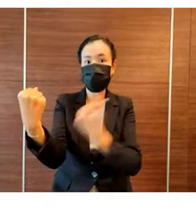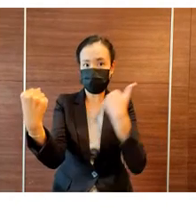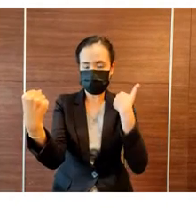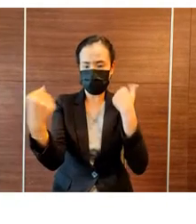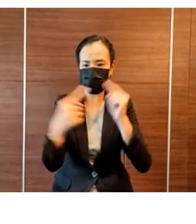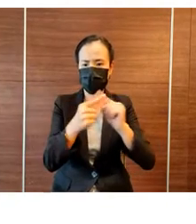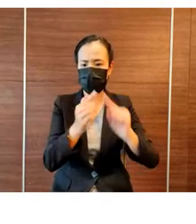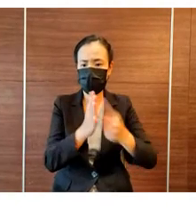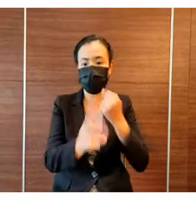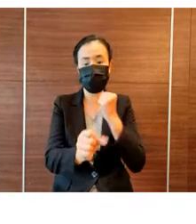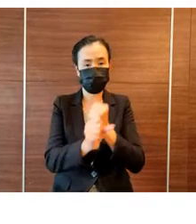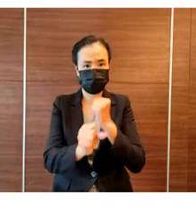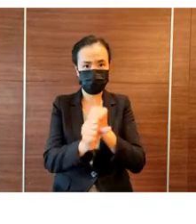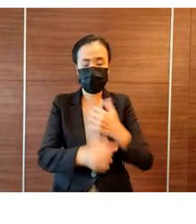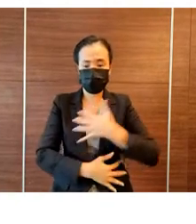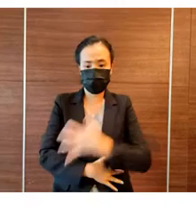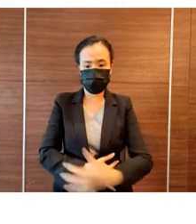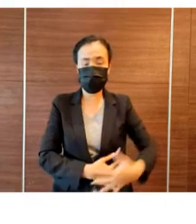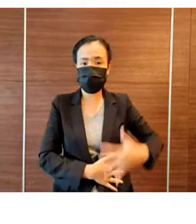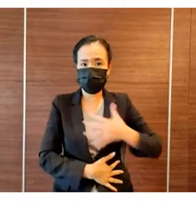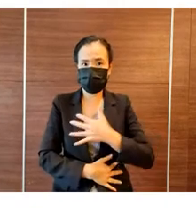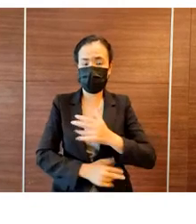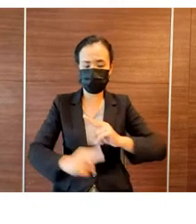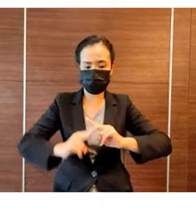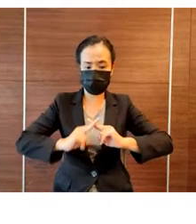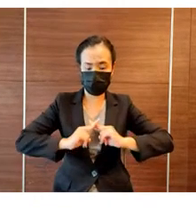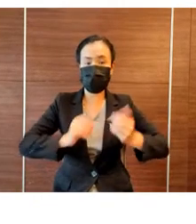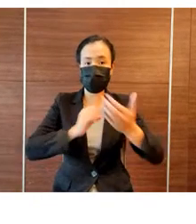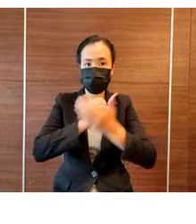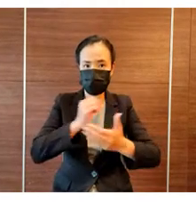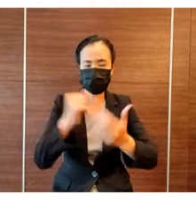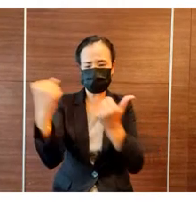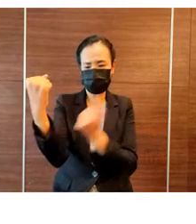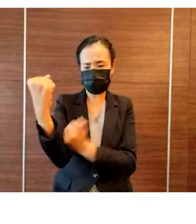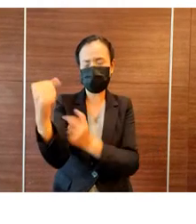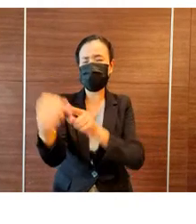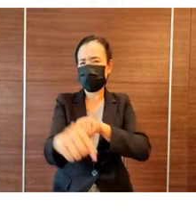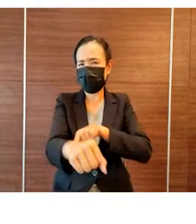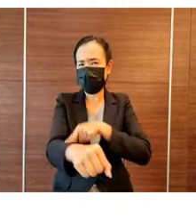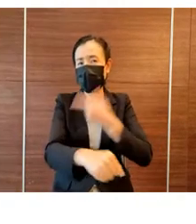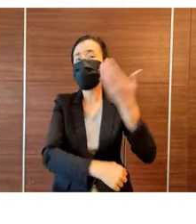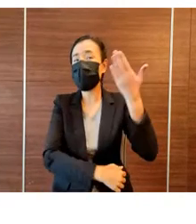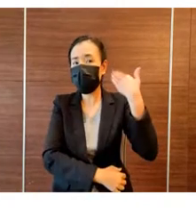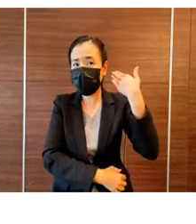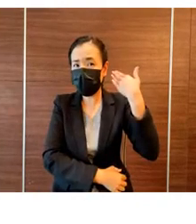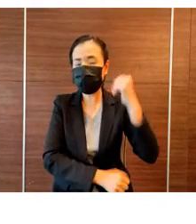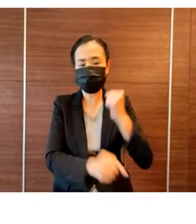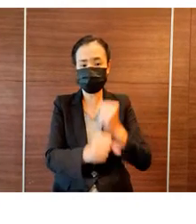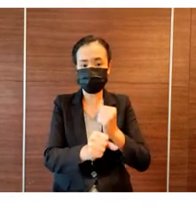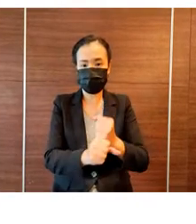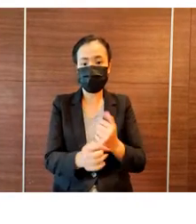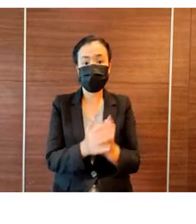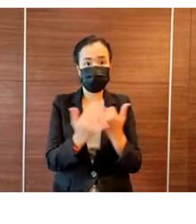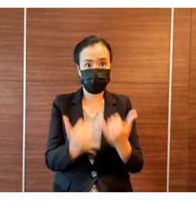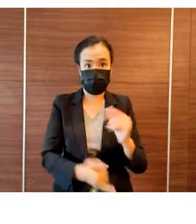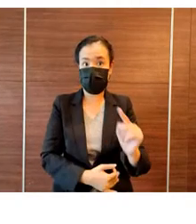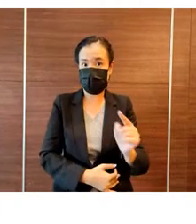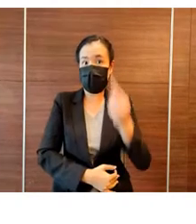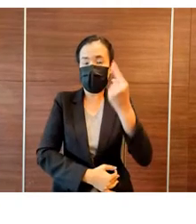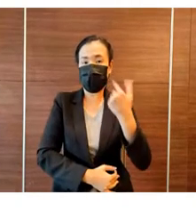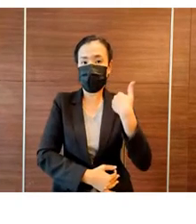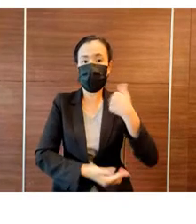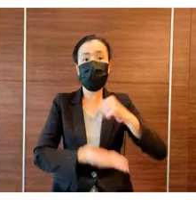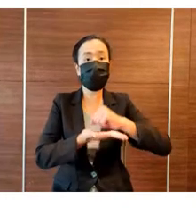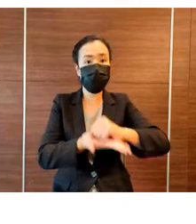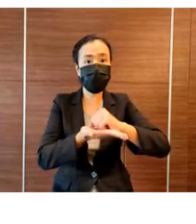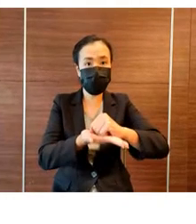บุกเบิกการทำงานทางด้านสุขภาพสำหรับคนที่ใช้ยาเสพติดชนิดฉีดมาช้านานแล้วนะแล้วก็เริ่มมีตอนนี้เริ่มมีนะคะบริ